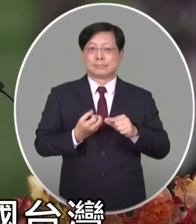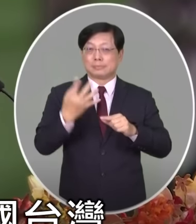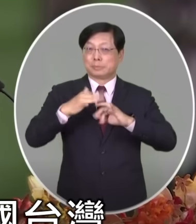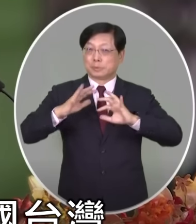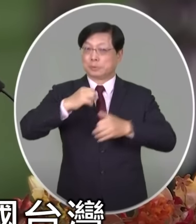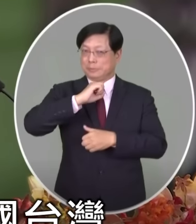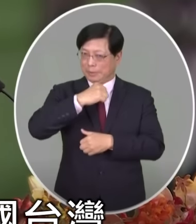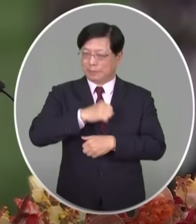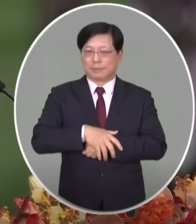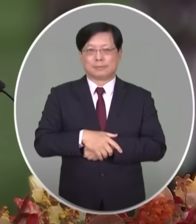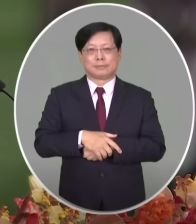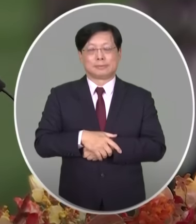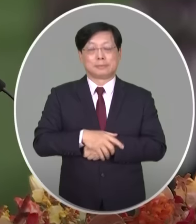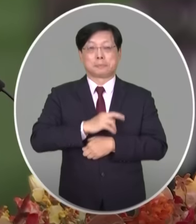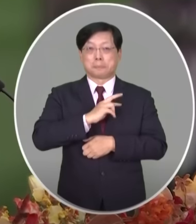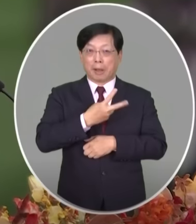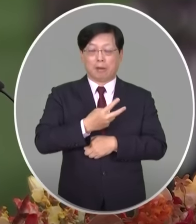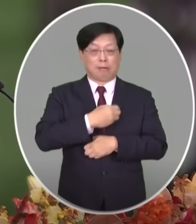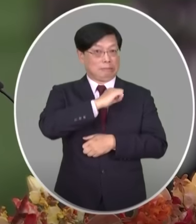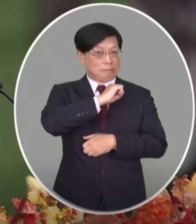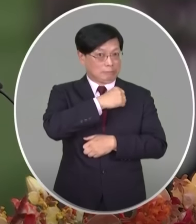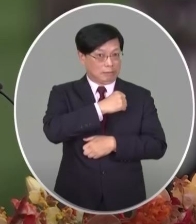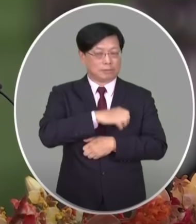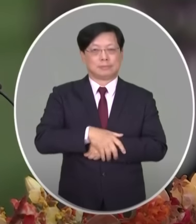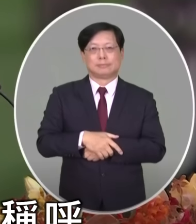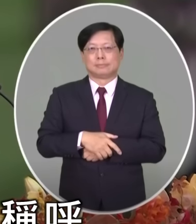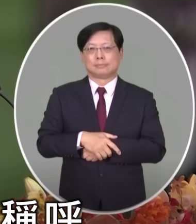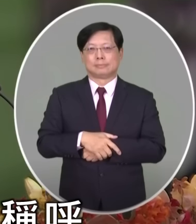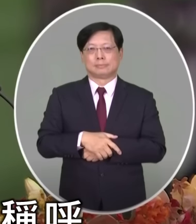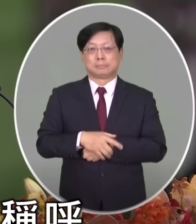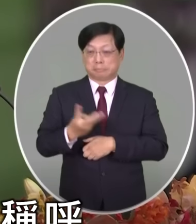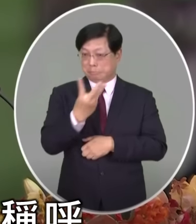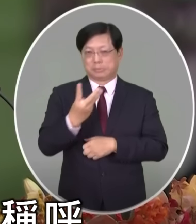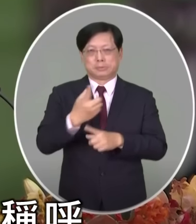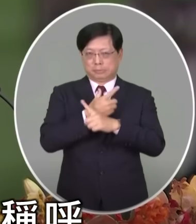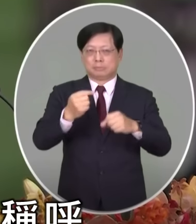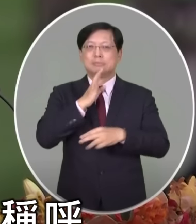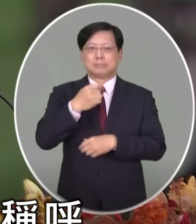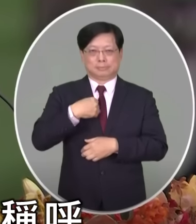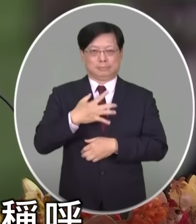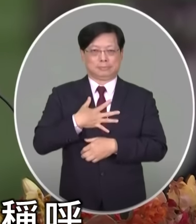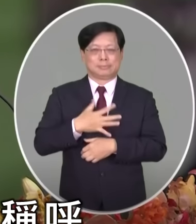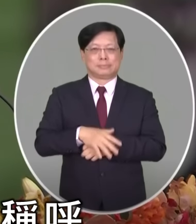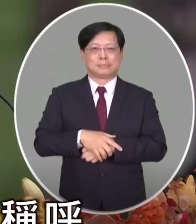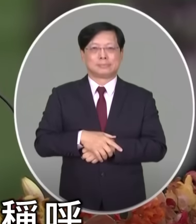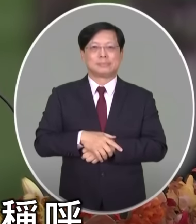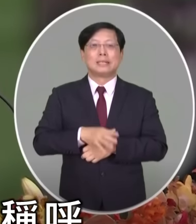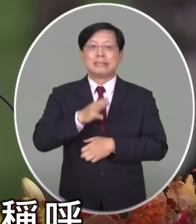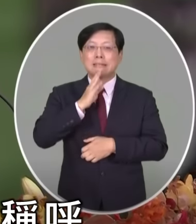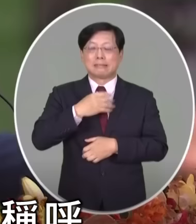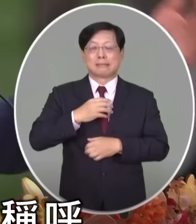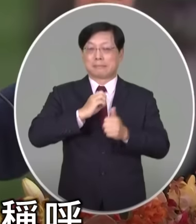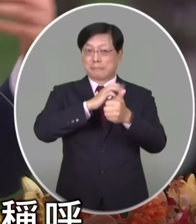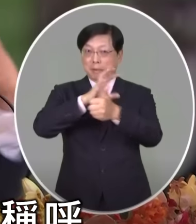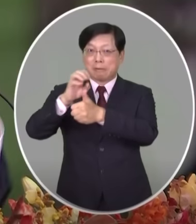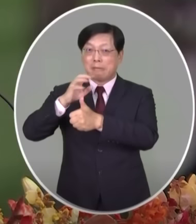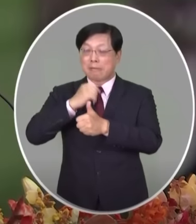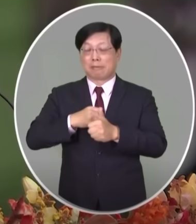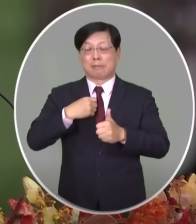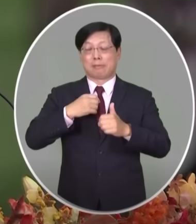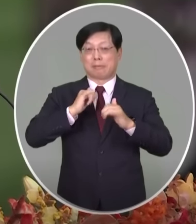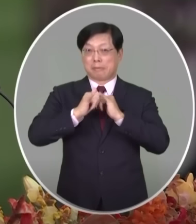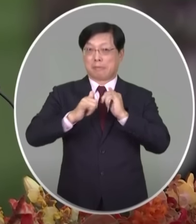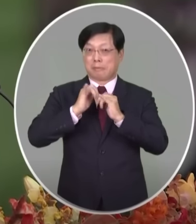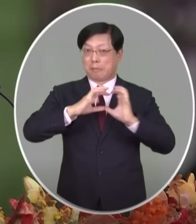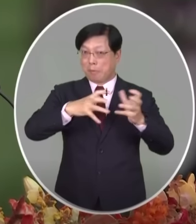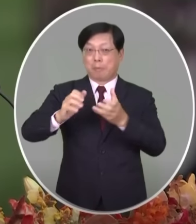台湾，或是台湾，皆是我们自己，或国际友人称呼我